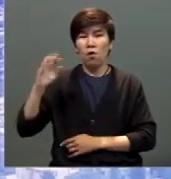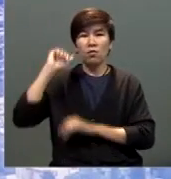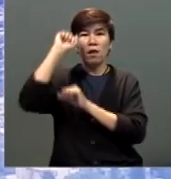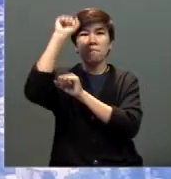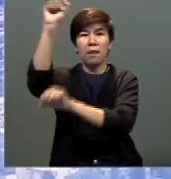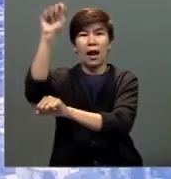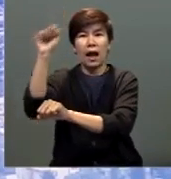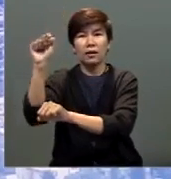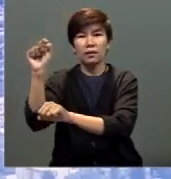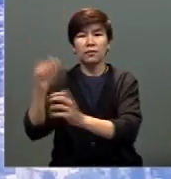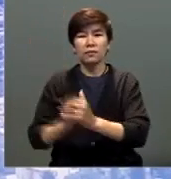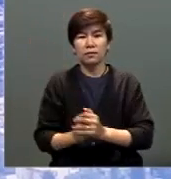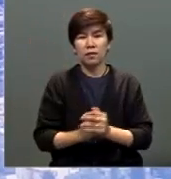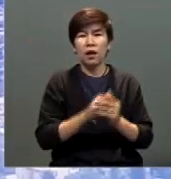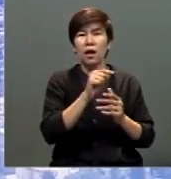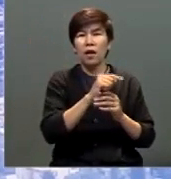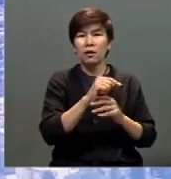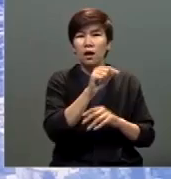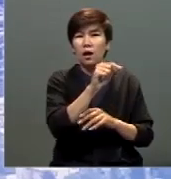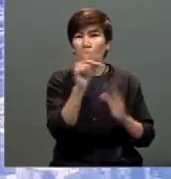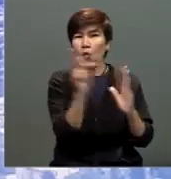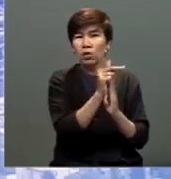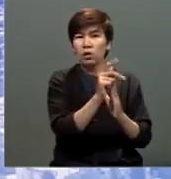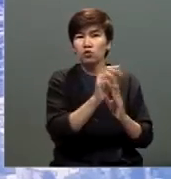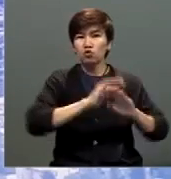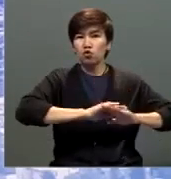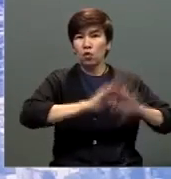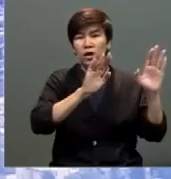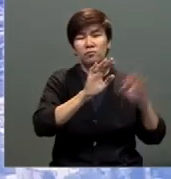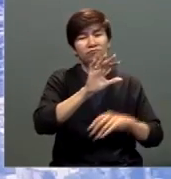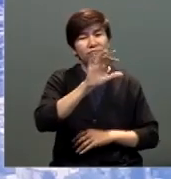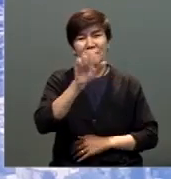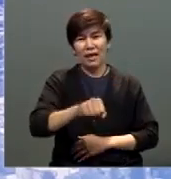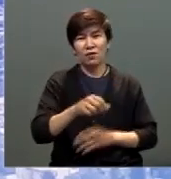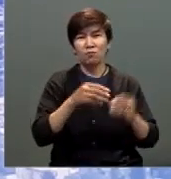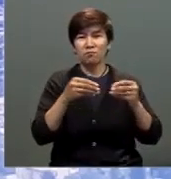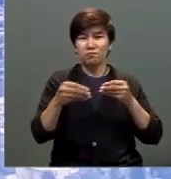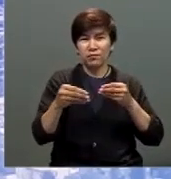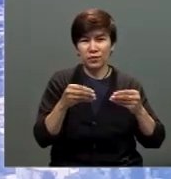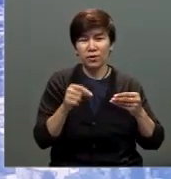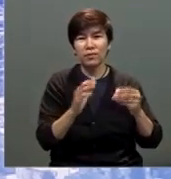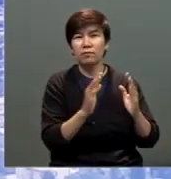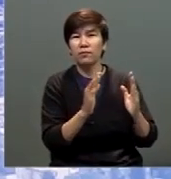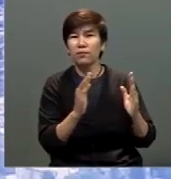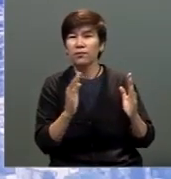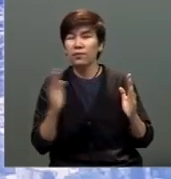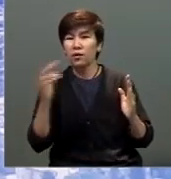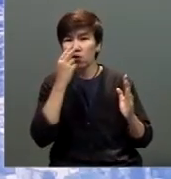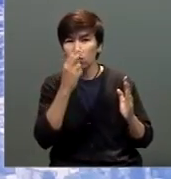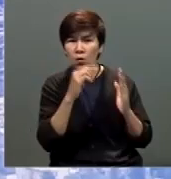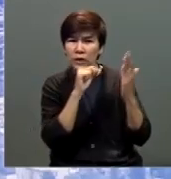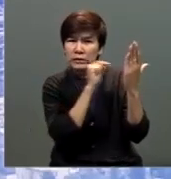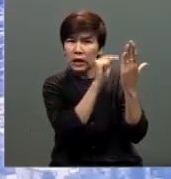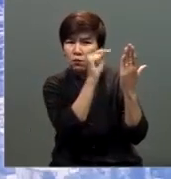ว่าไม่ได้เป็นการยกเลิกละเป็นการผ่อนปรนออกไปแล้วก็ยืดยาวออกไปเนี่ยการผ่อนปรนจะเกิดขึ้นที่จังหวัดไ